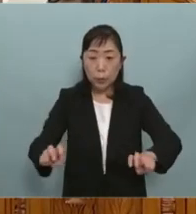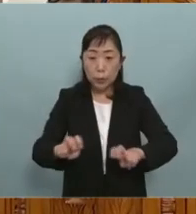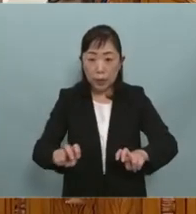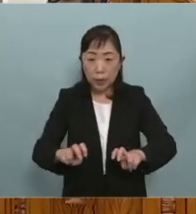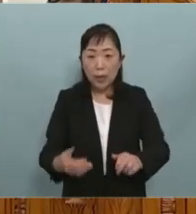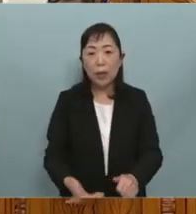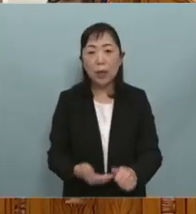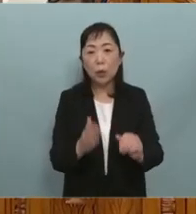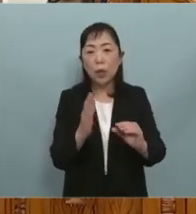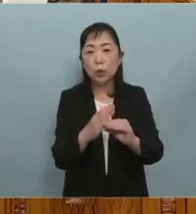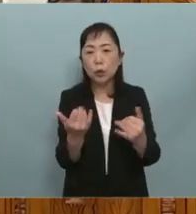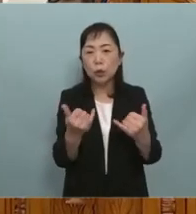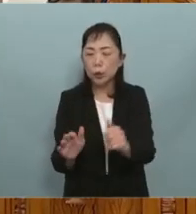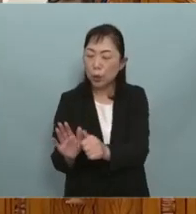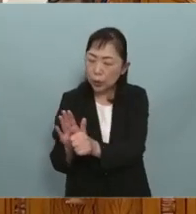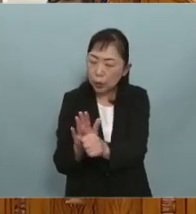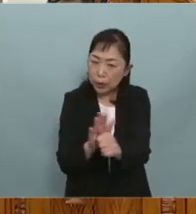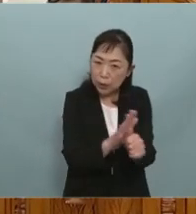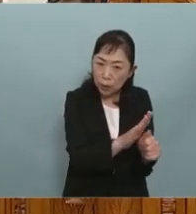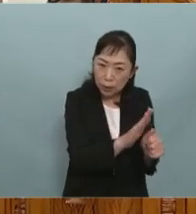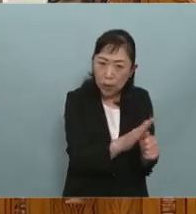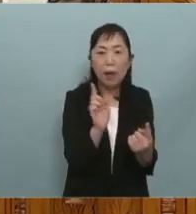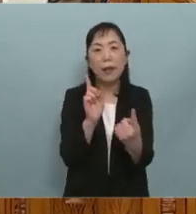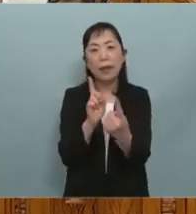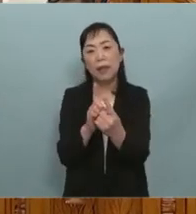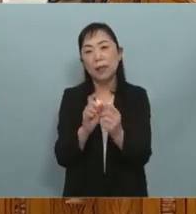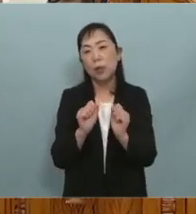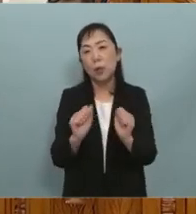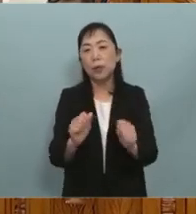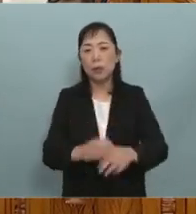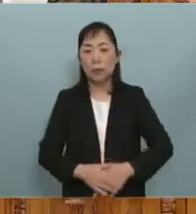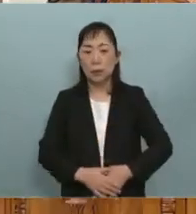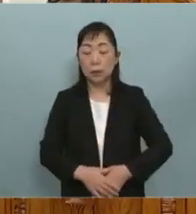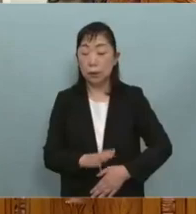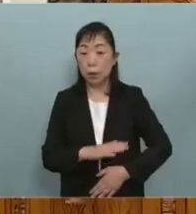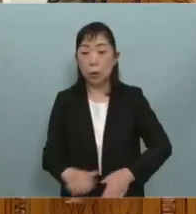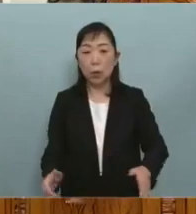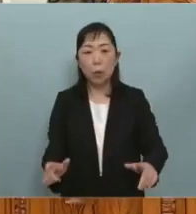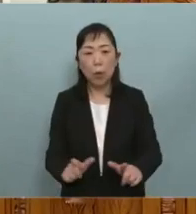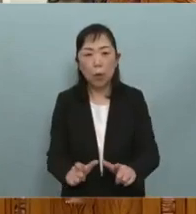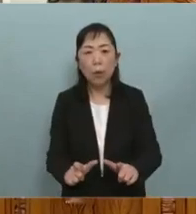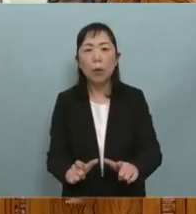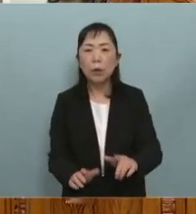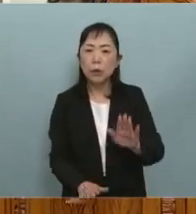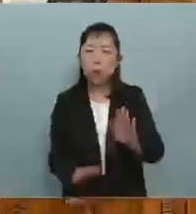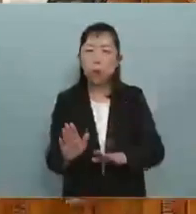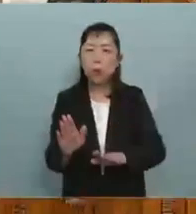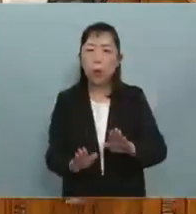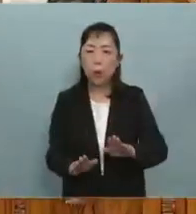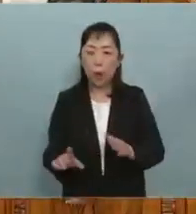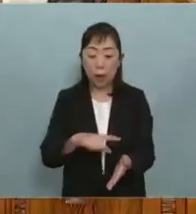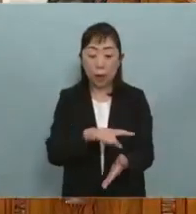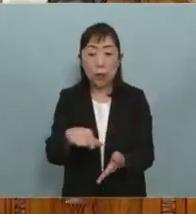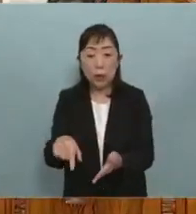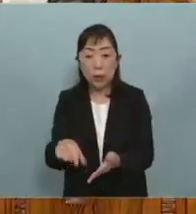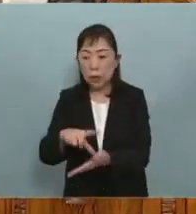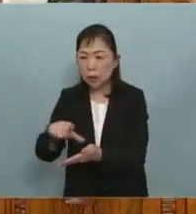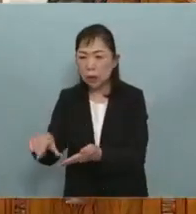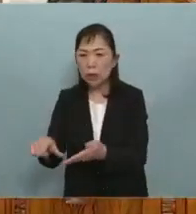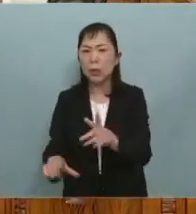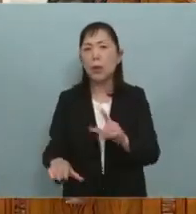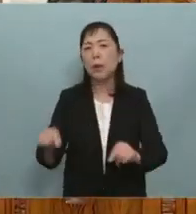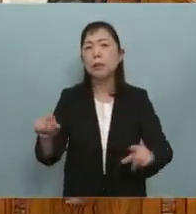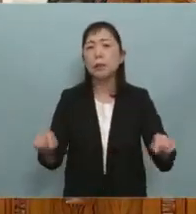世代に寄り添った適切な対策を自信ます少子化を巡る状況は地域によって異なり